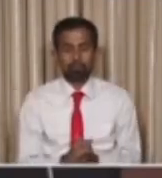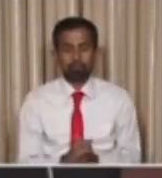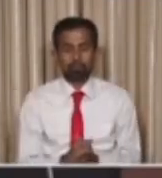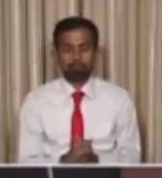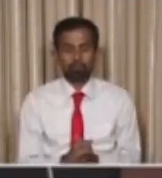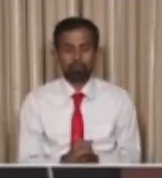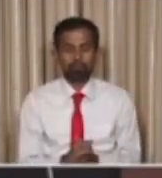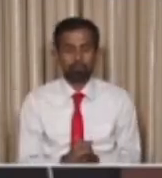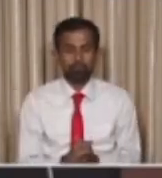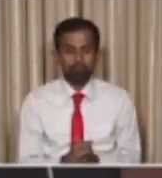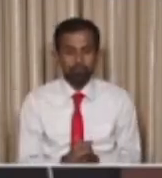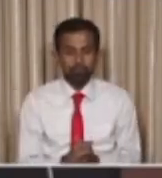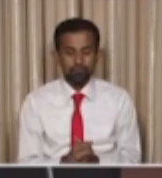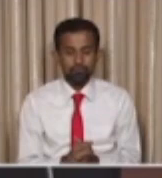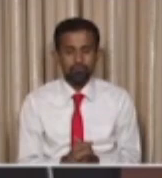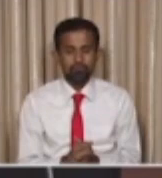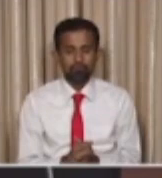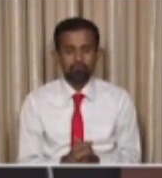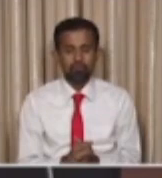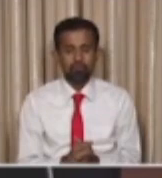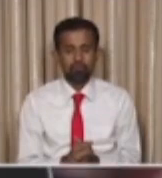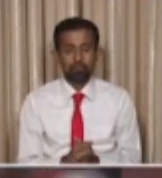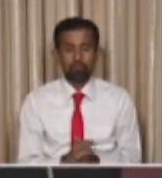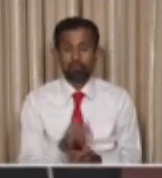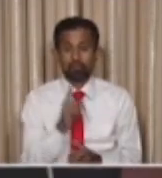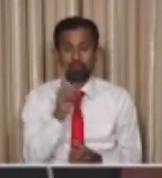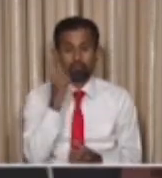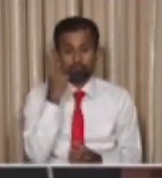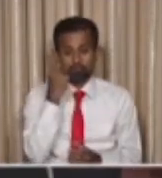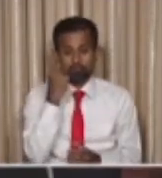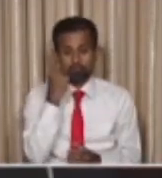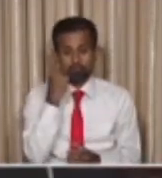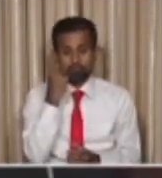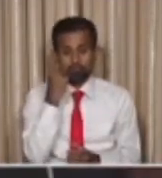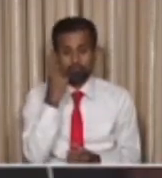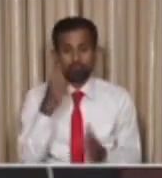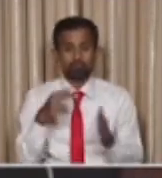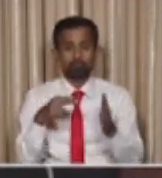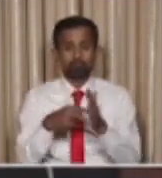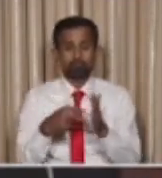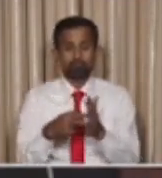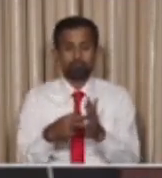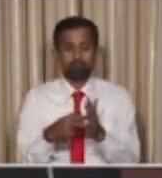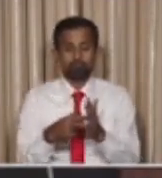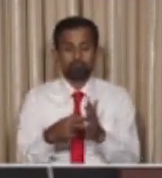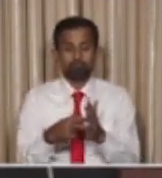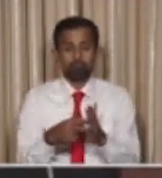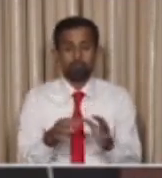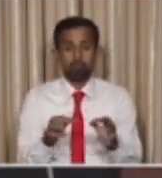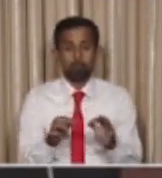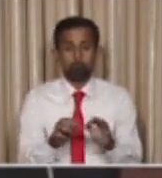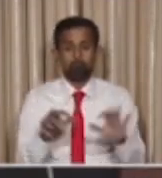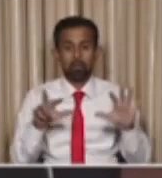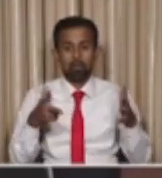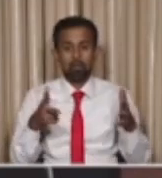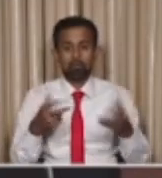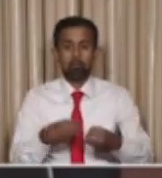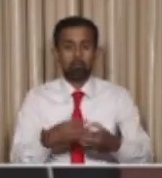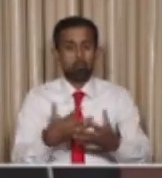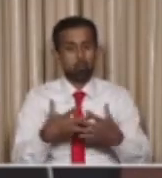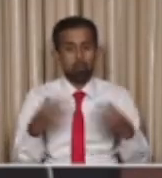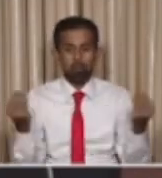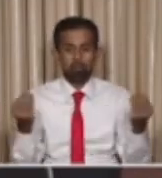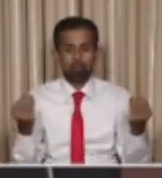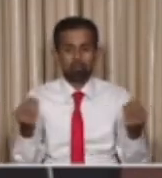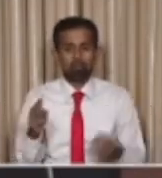හරිද? එතකොට පළවෙනි අයවැයෙන්ම බිලියන 800ක් මේගොල්ලෝ නැති කරගත්තා.